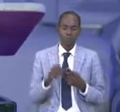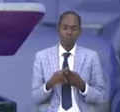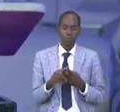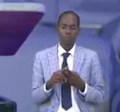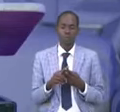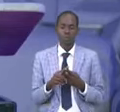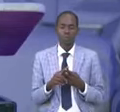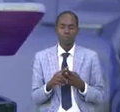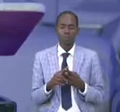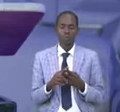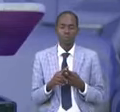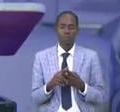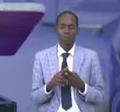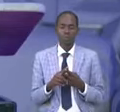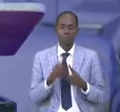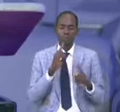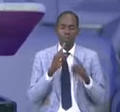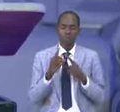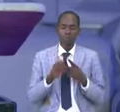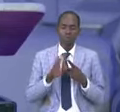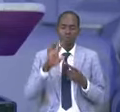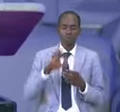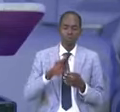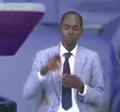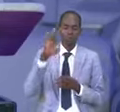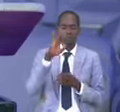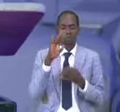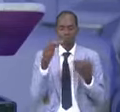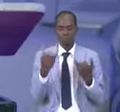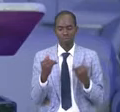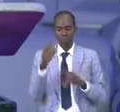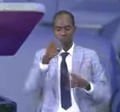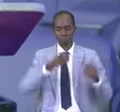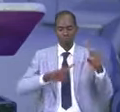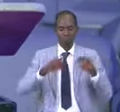et parler à ton esprit ou la bouche est pris